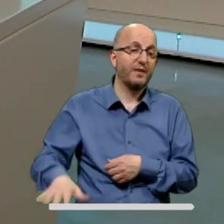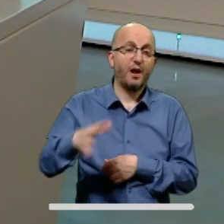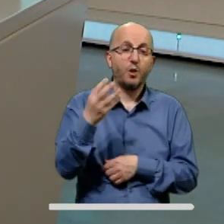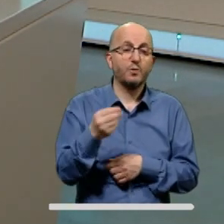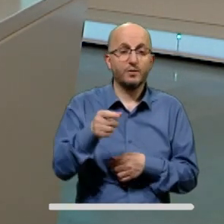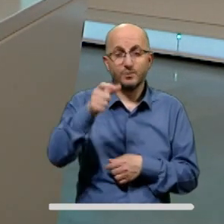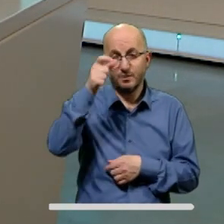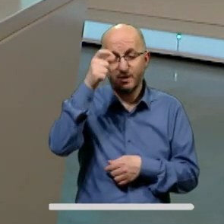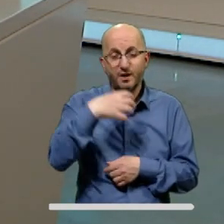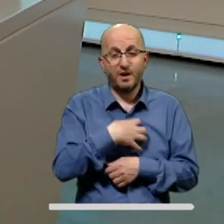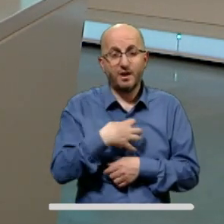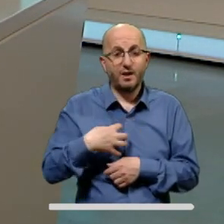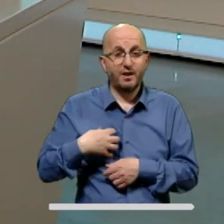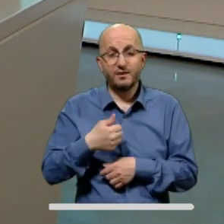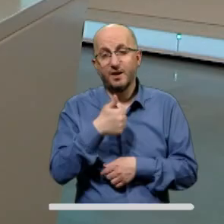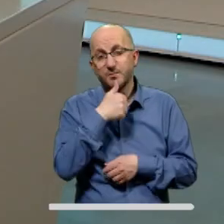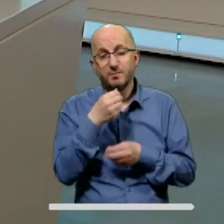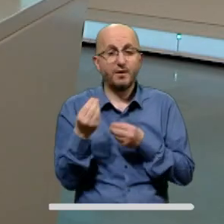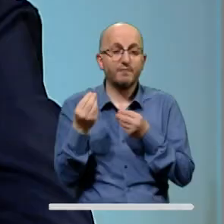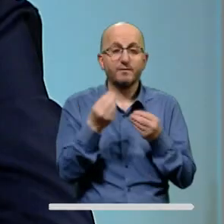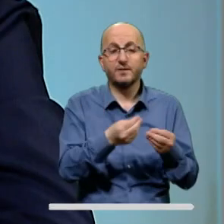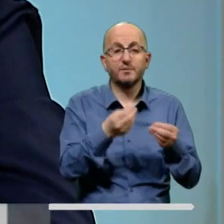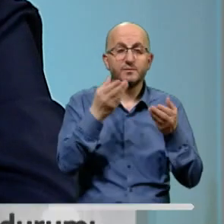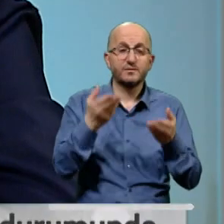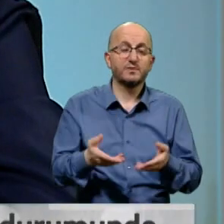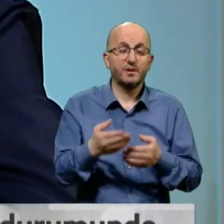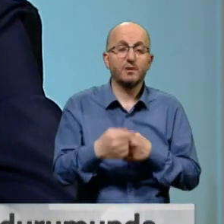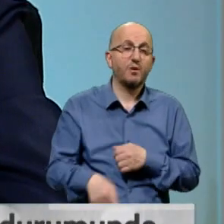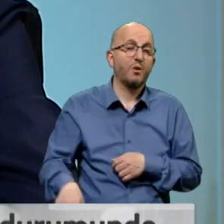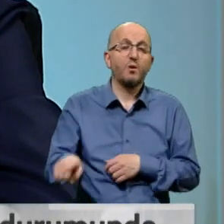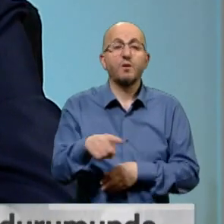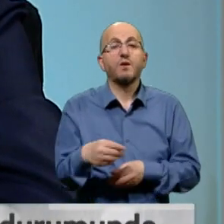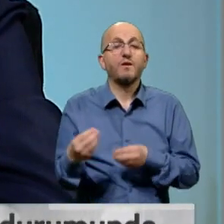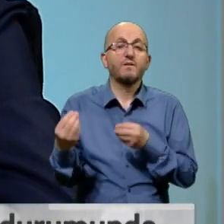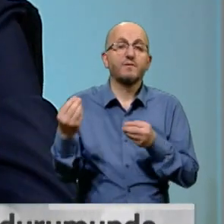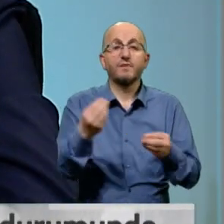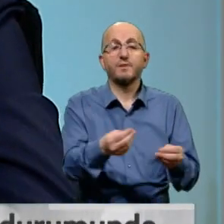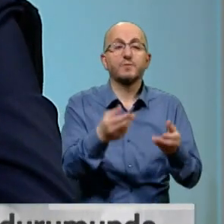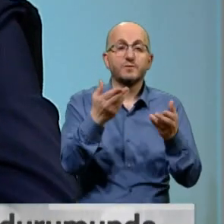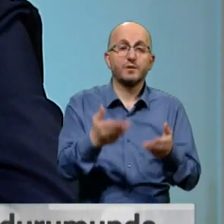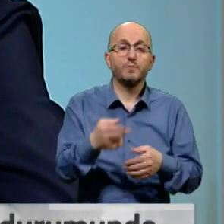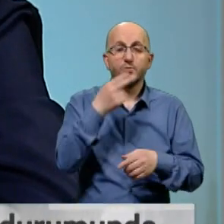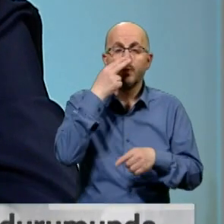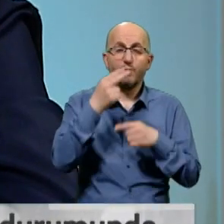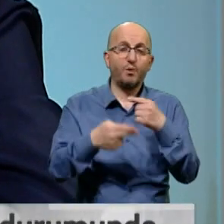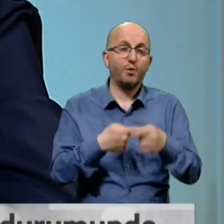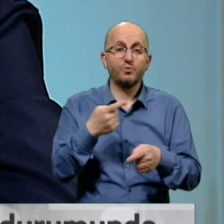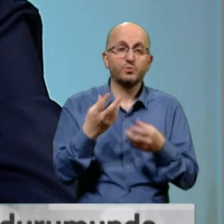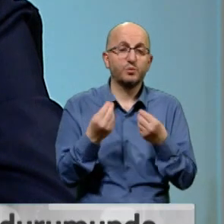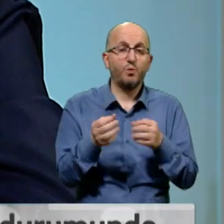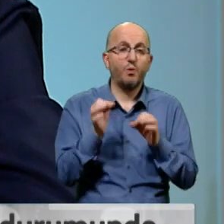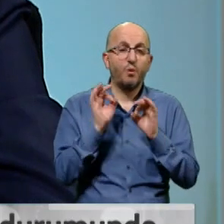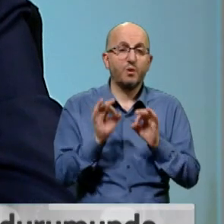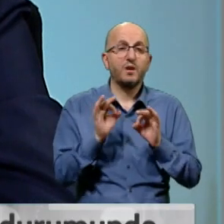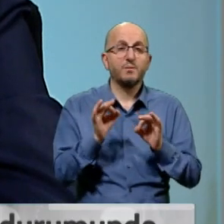bizim ülkemizde Anaya babaya verilmiş onlara verilmiş sayılacağı için burada örf çok önemlidir Yani